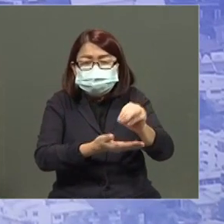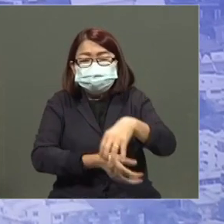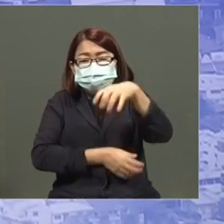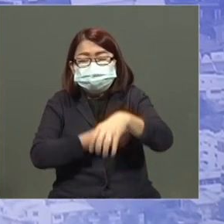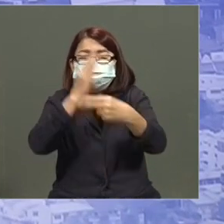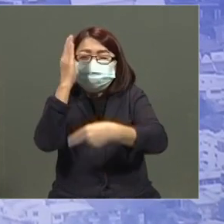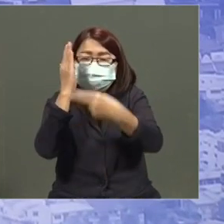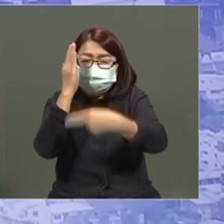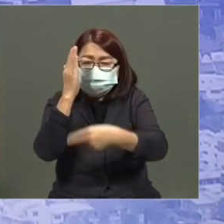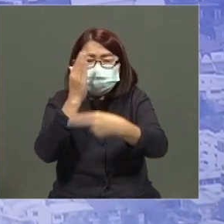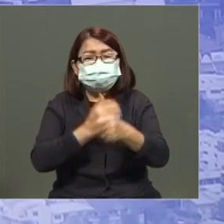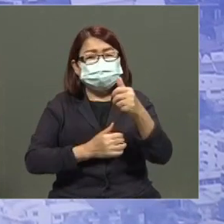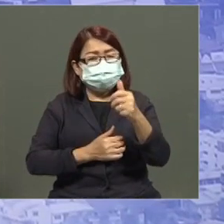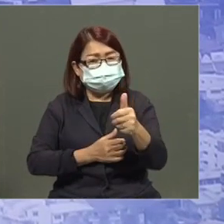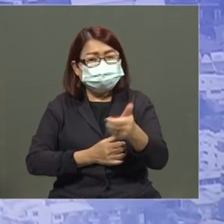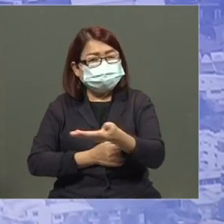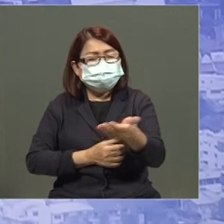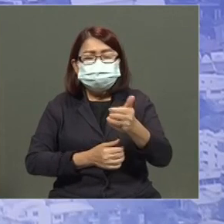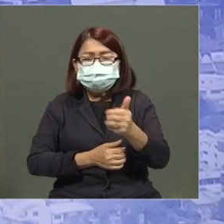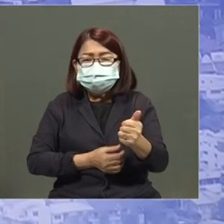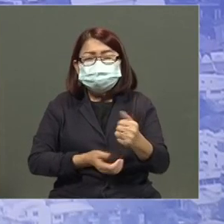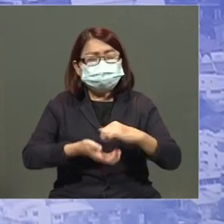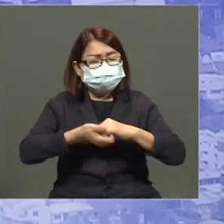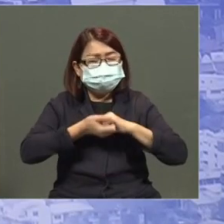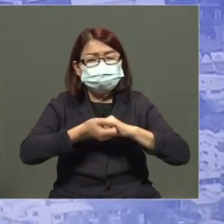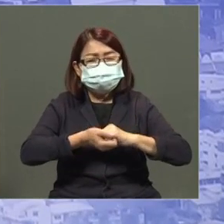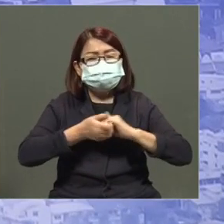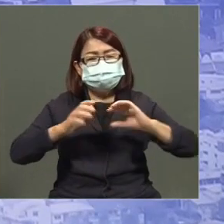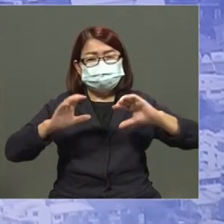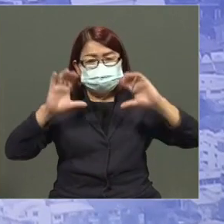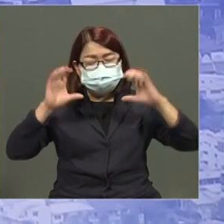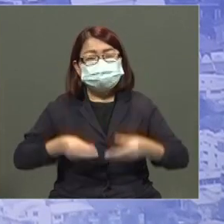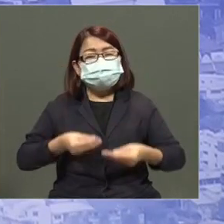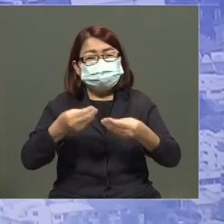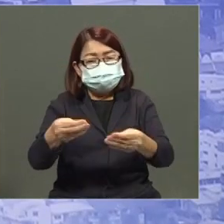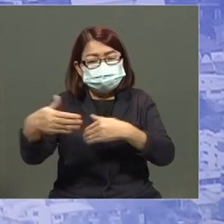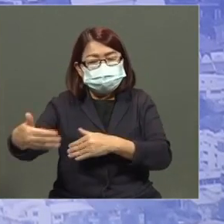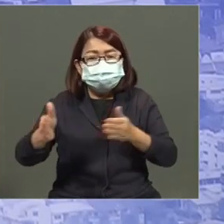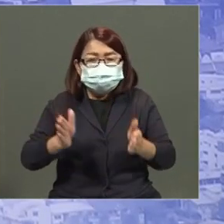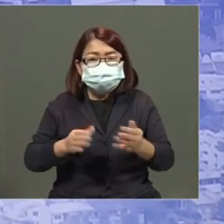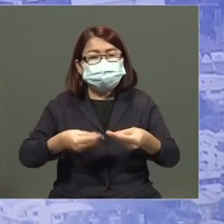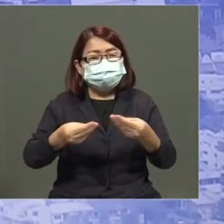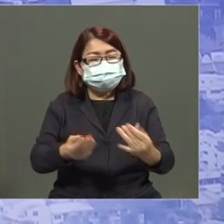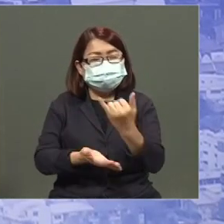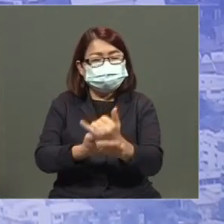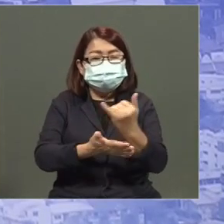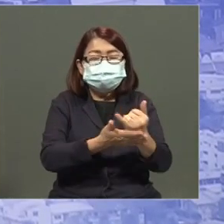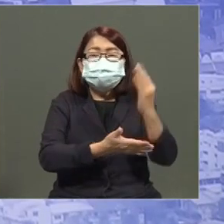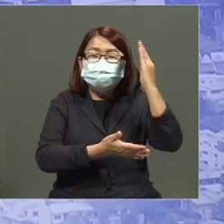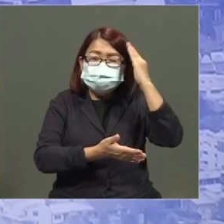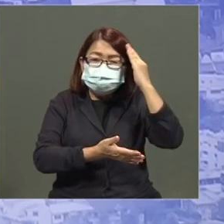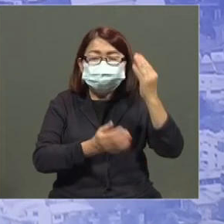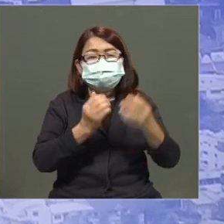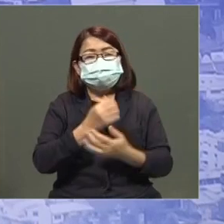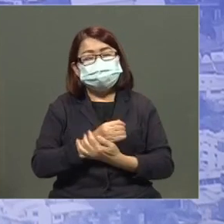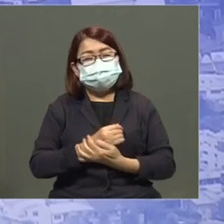แรมในพื้นที่ก็ให้ความกรุณาร่วมมือกับภาครัฐนะคะช่วยเหลือในการเปิดเตียงฮอสพิทอลหรือโรงพยาบาลสน